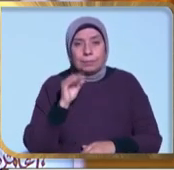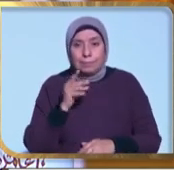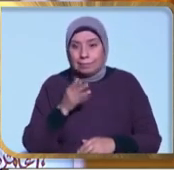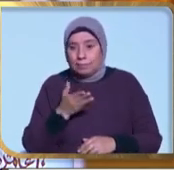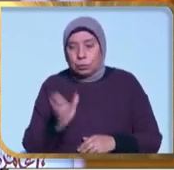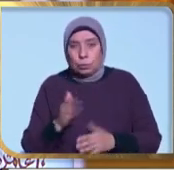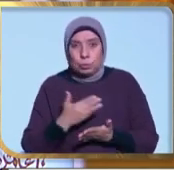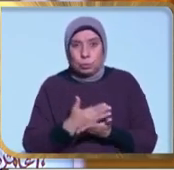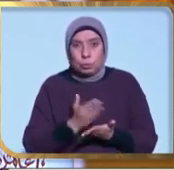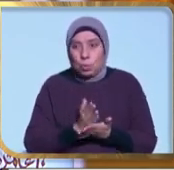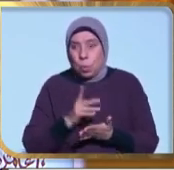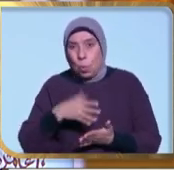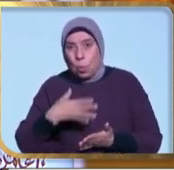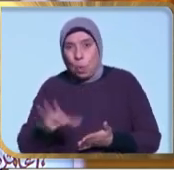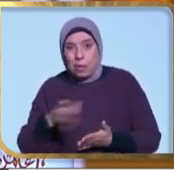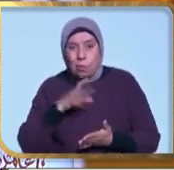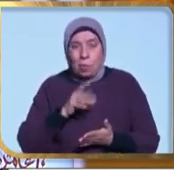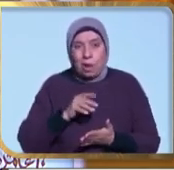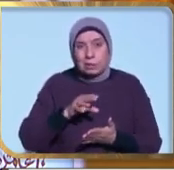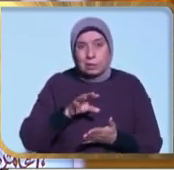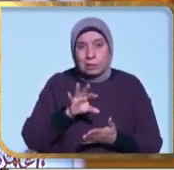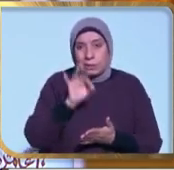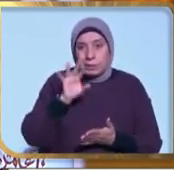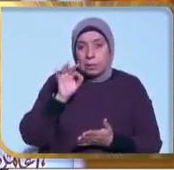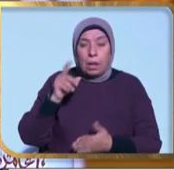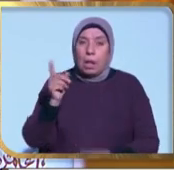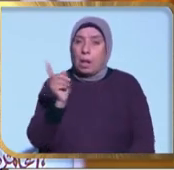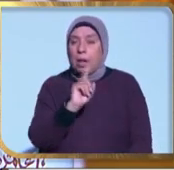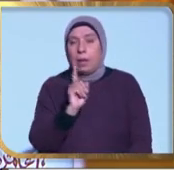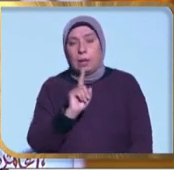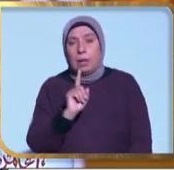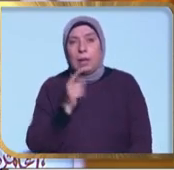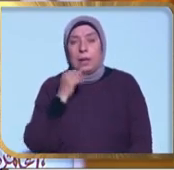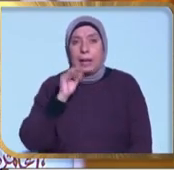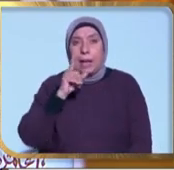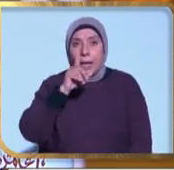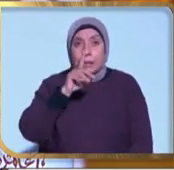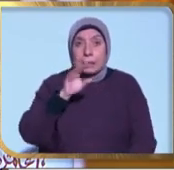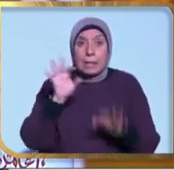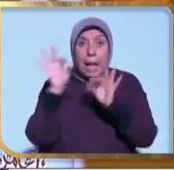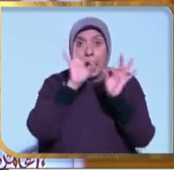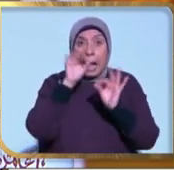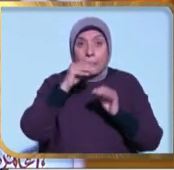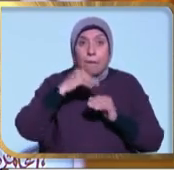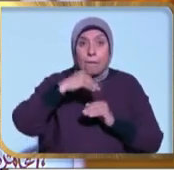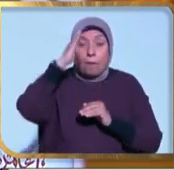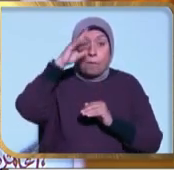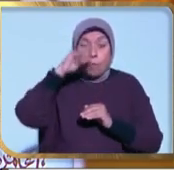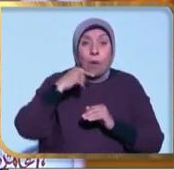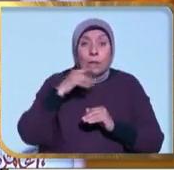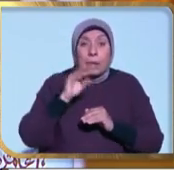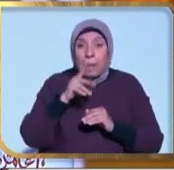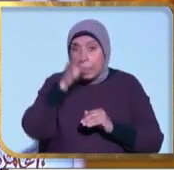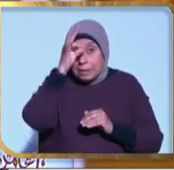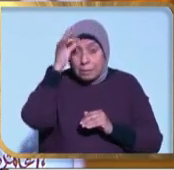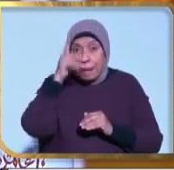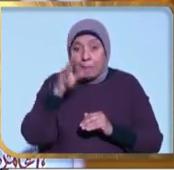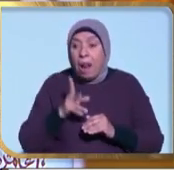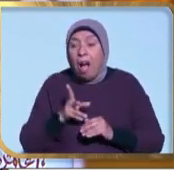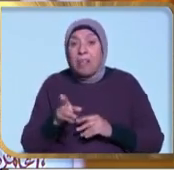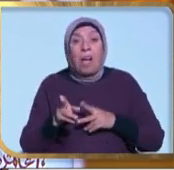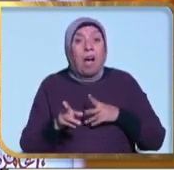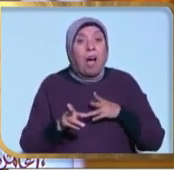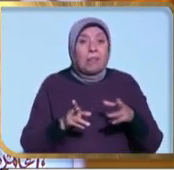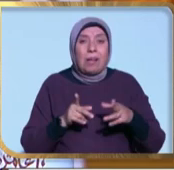مكتز بقطع كده الايه من سياقاتها اللي قبل واللي بعد وكاني بقطع الايه كذلك او الحكم في